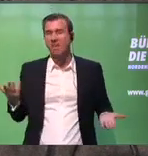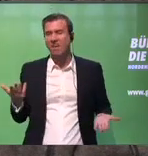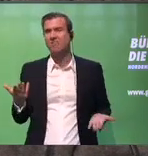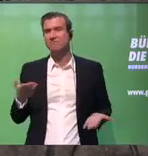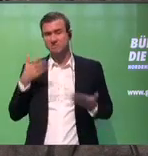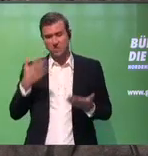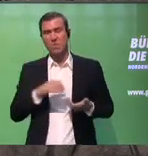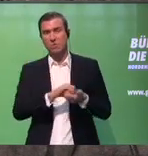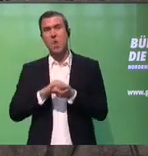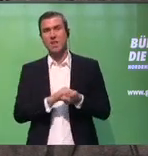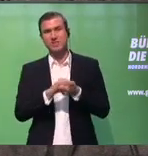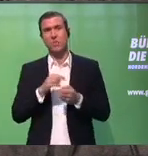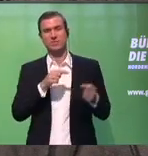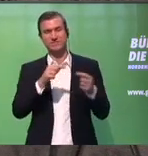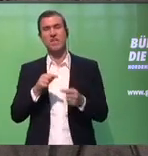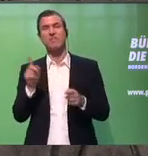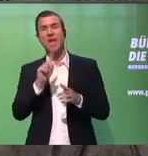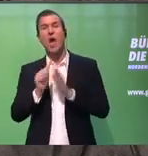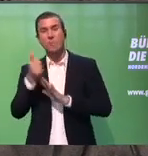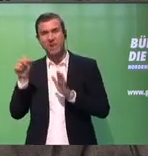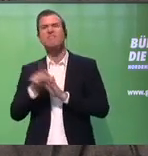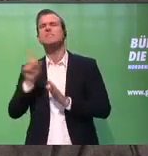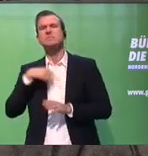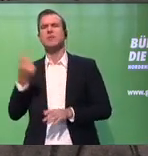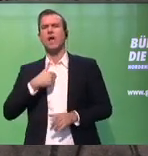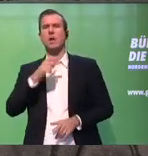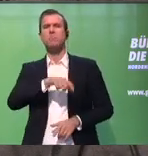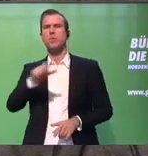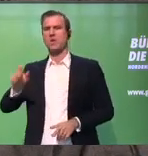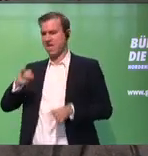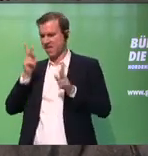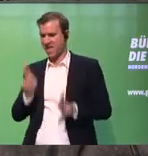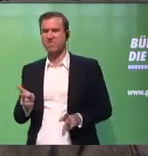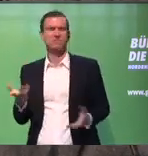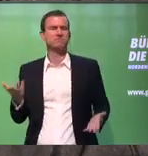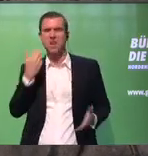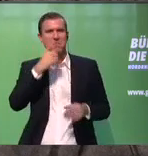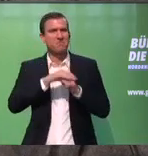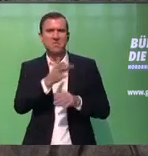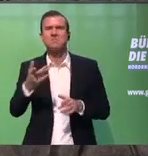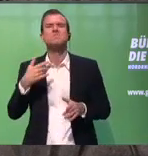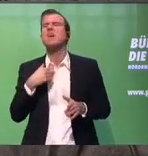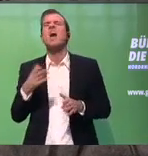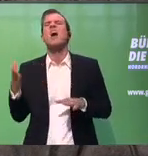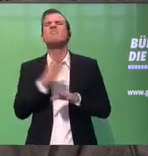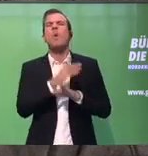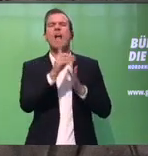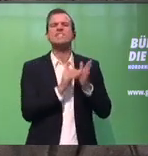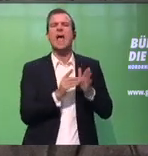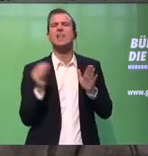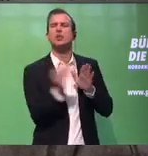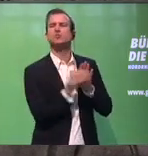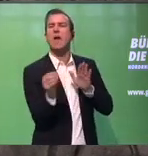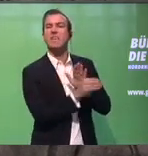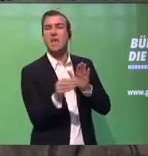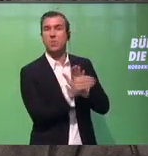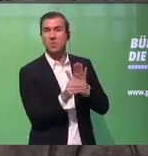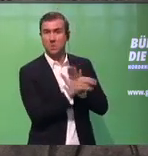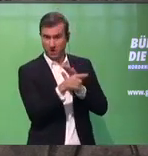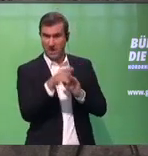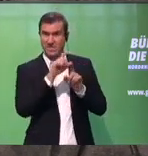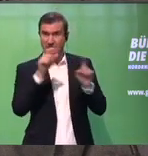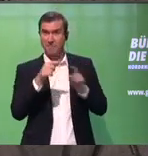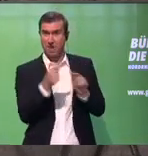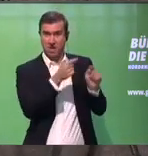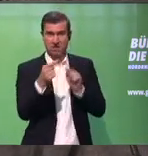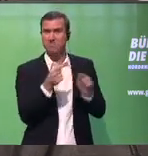dieser Koalitionsverhandlungen, das sind unsere Bürgerrechte, liebe Freundinnen und Freunde. Die Vorratsdatenspeicherung, ich glaube nicht, dass da viel verhandelt werden